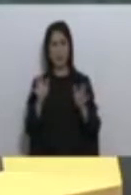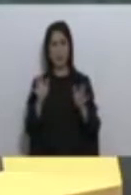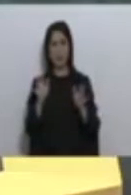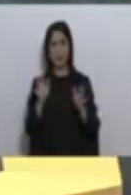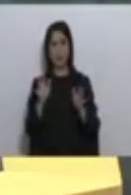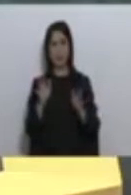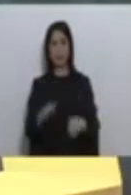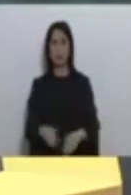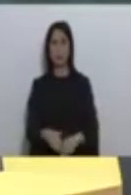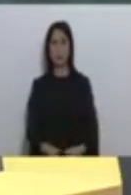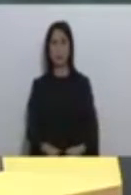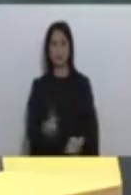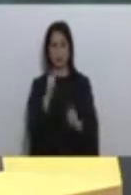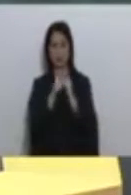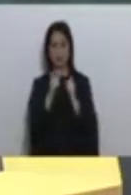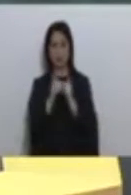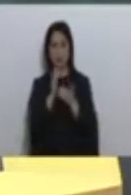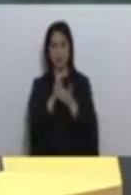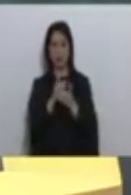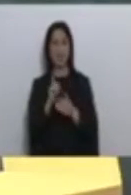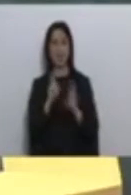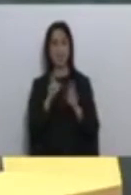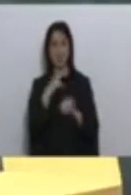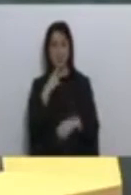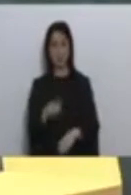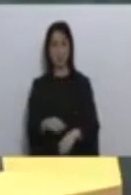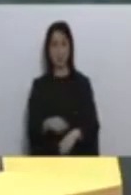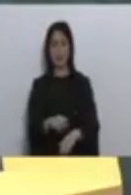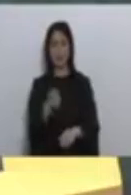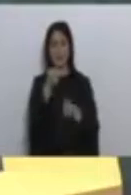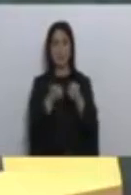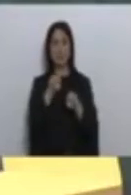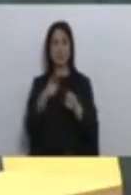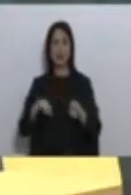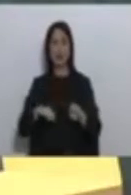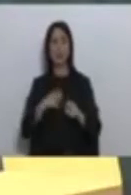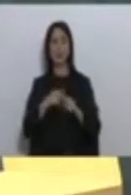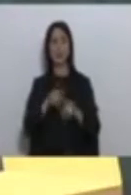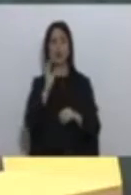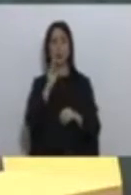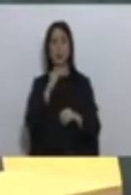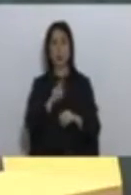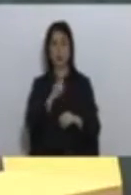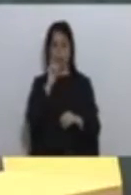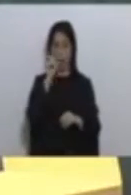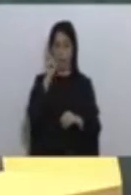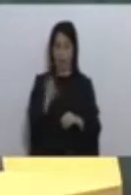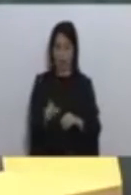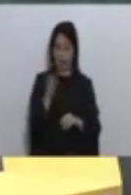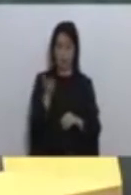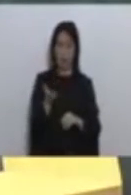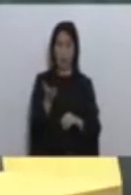ასე ვთქვათ ხშირი ხდება ეს, რაც გულისხმობ. წვრილმანი ხულიგნობაა ის, როდესაც ახალგაზრდა